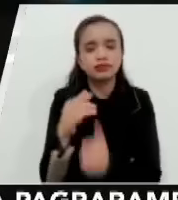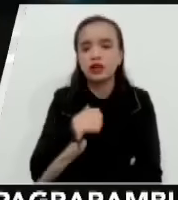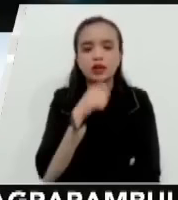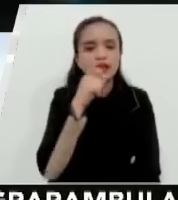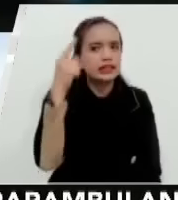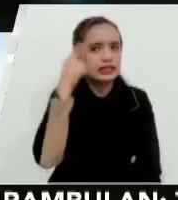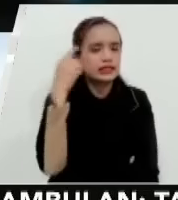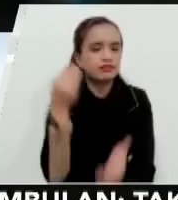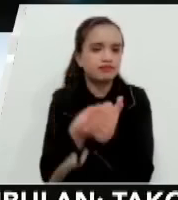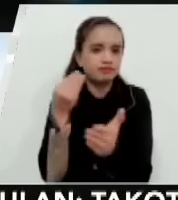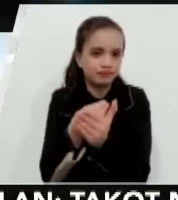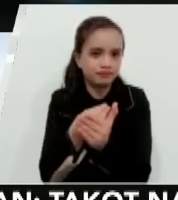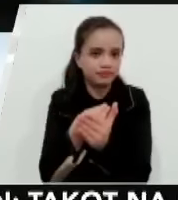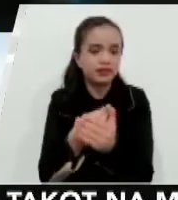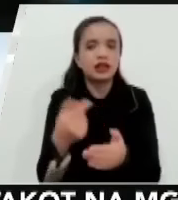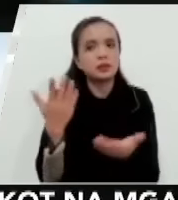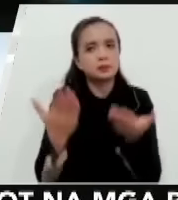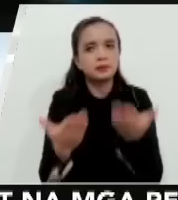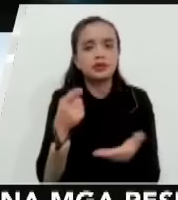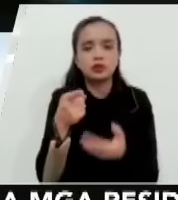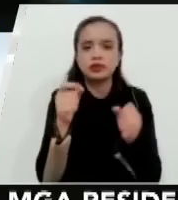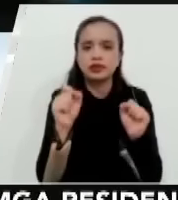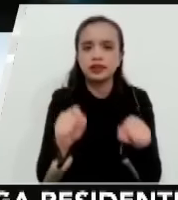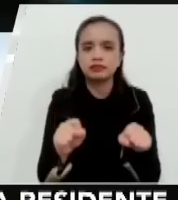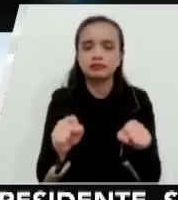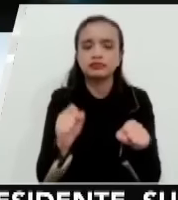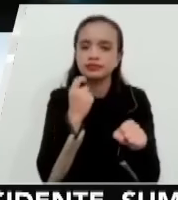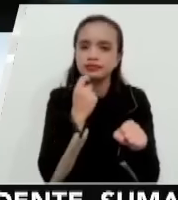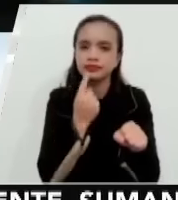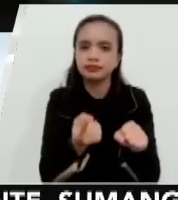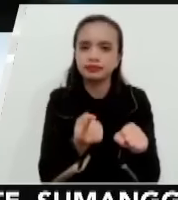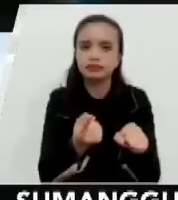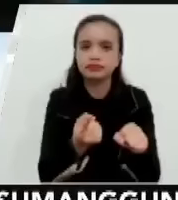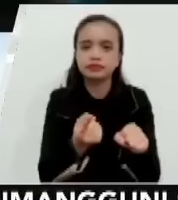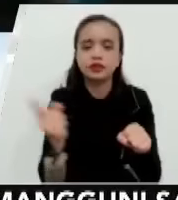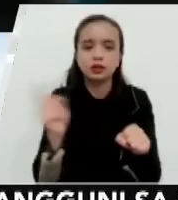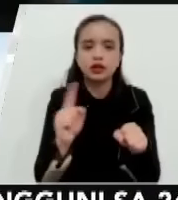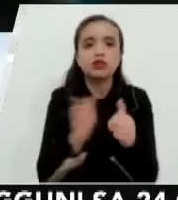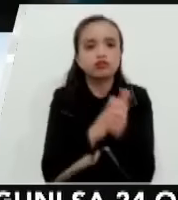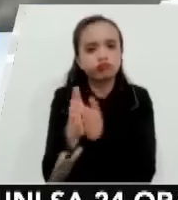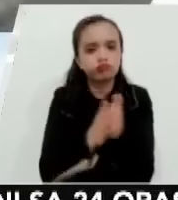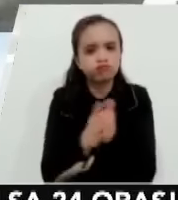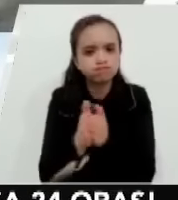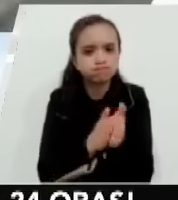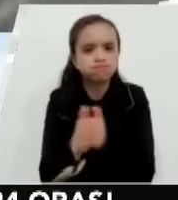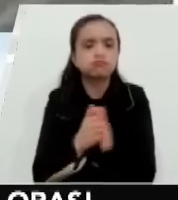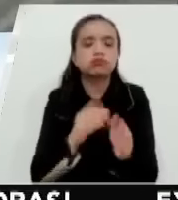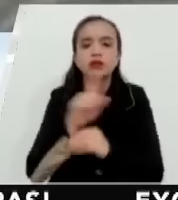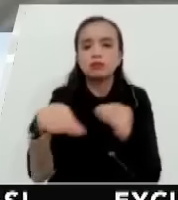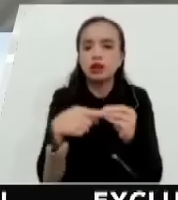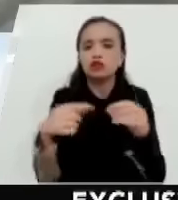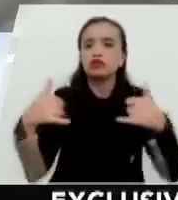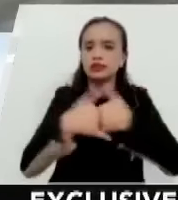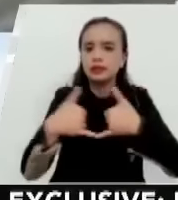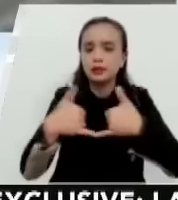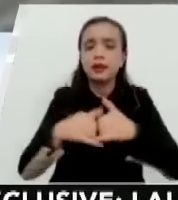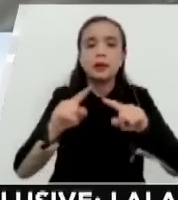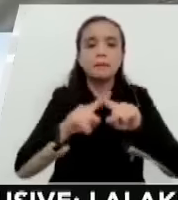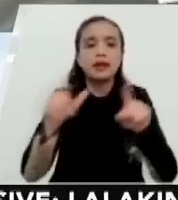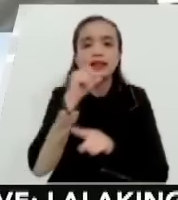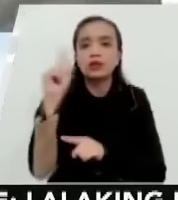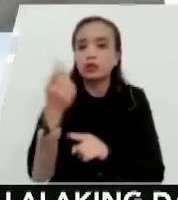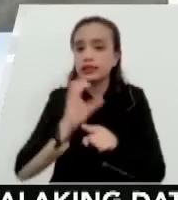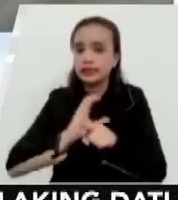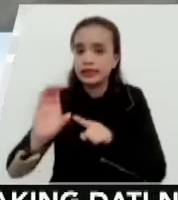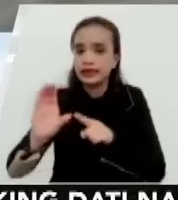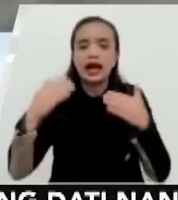Siguro ngayon masasabi na may passionate ka na about din sa game. Pero bukod sa career, may aral din